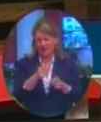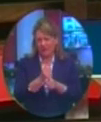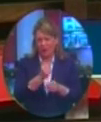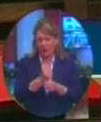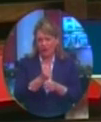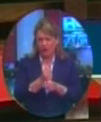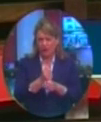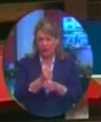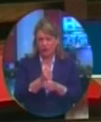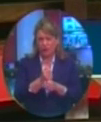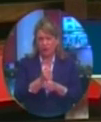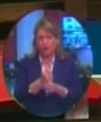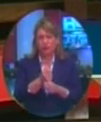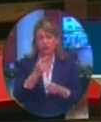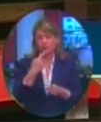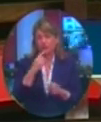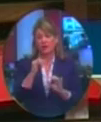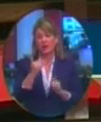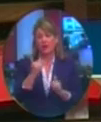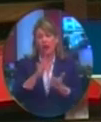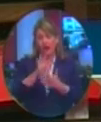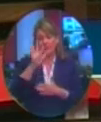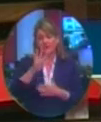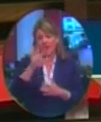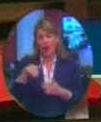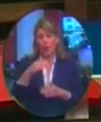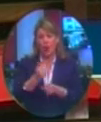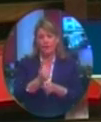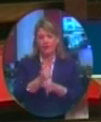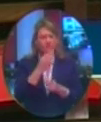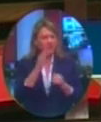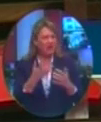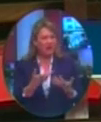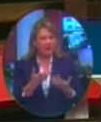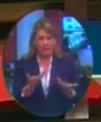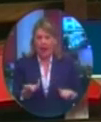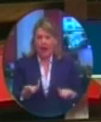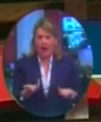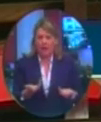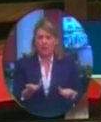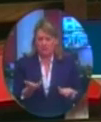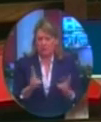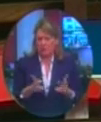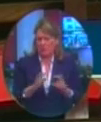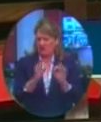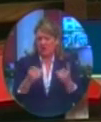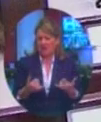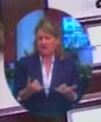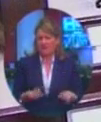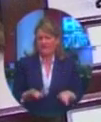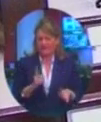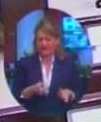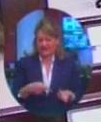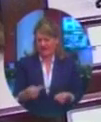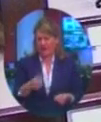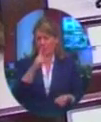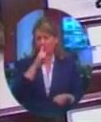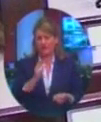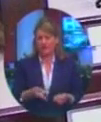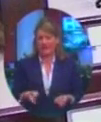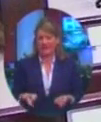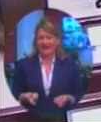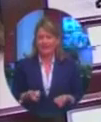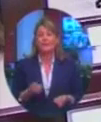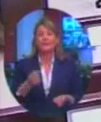הכל, 15 חודש מתחילים, הכל עובד. איך? מה זה איך? גם היום, מה זה, הם יכולים להתחיל לשדר, הם היו צריכים להתחיל לשדר ביום ראשון. בינתיים אישרה המליאה